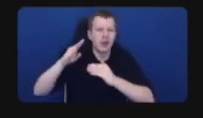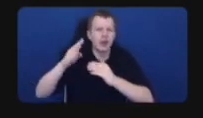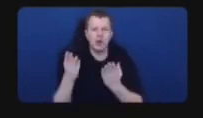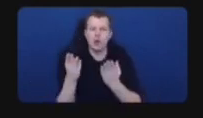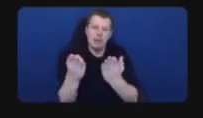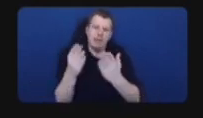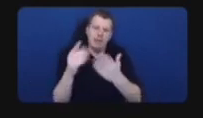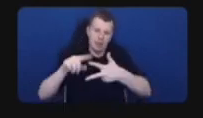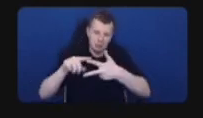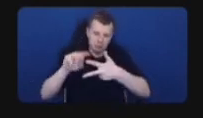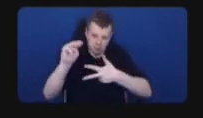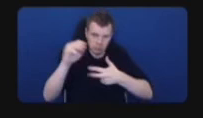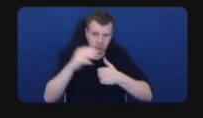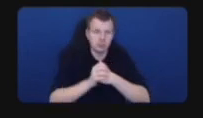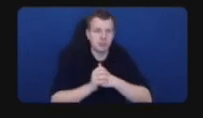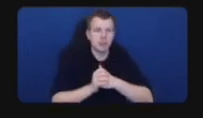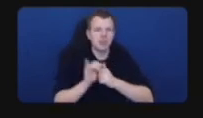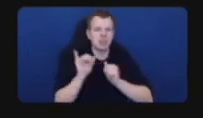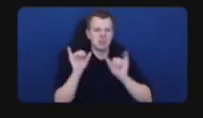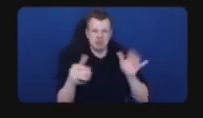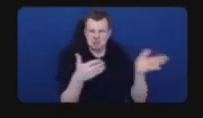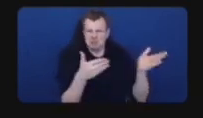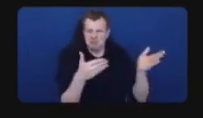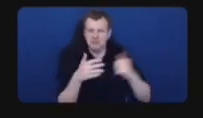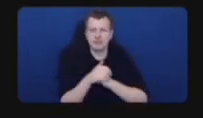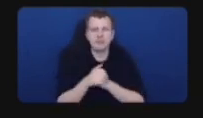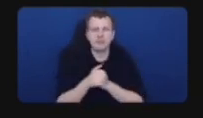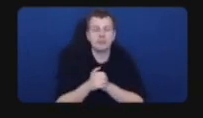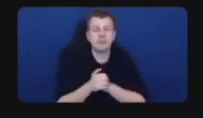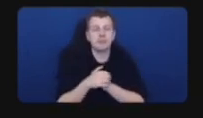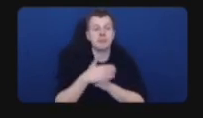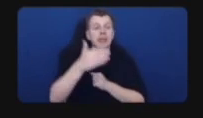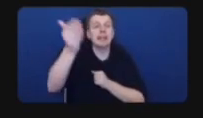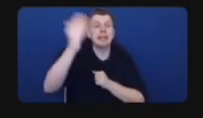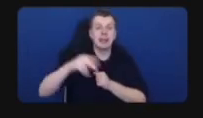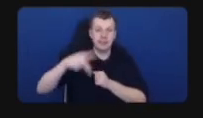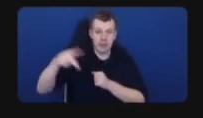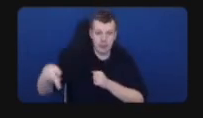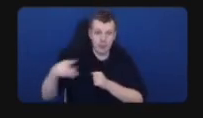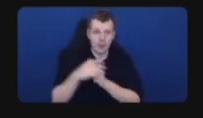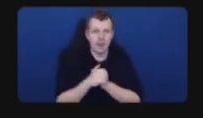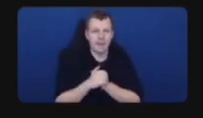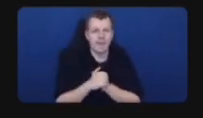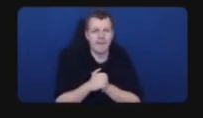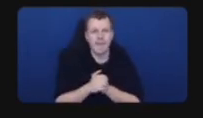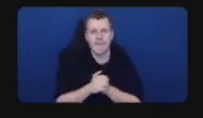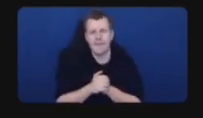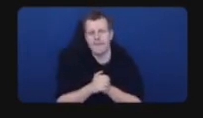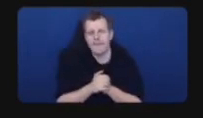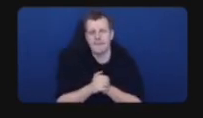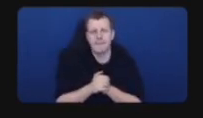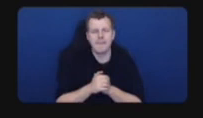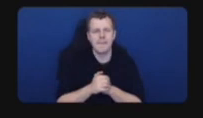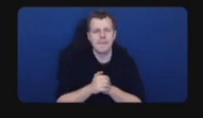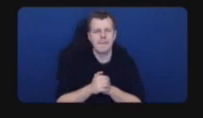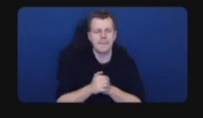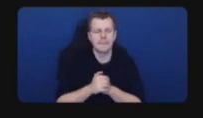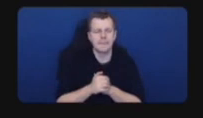5岁以上都可以打的, 5岁以上呢可以打, 5岁以上可以打 Pfizer, 然后是 12岁, 18岁,